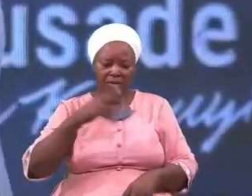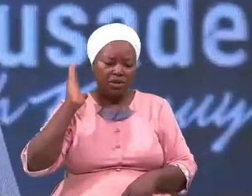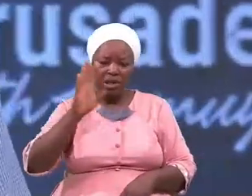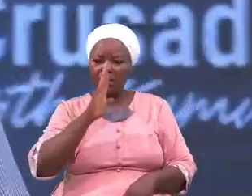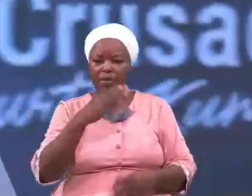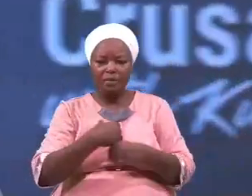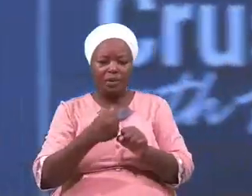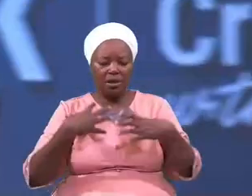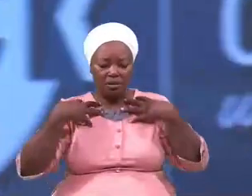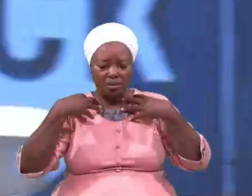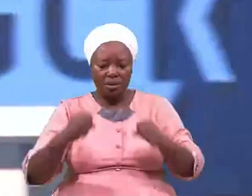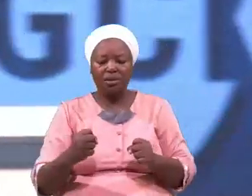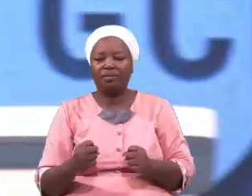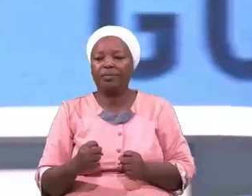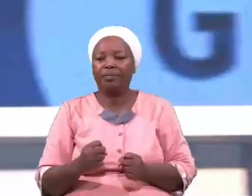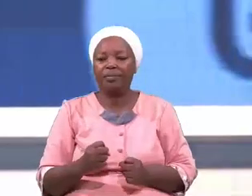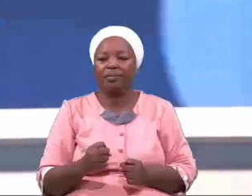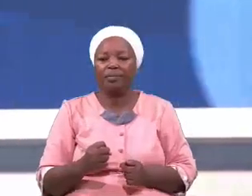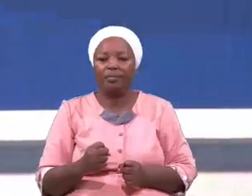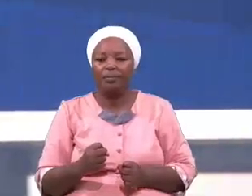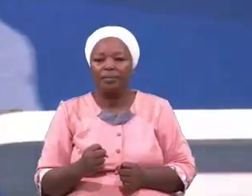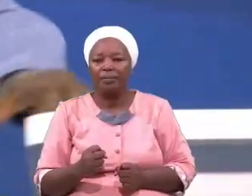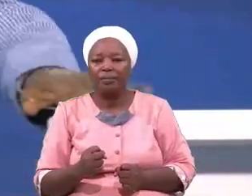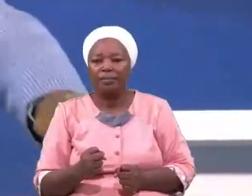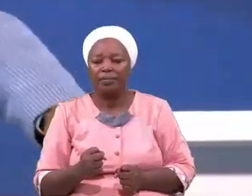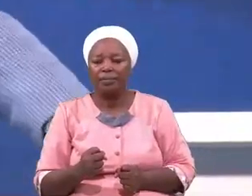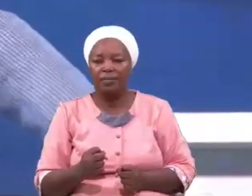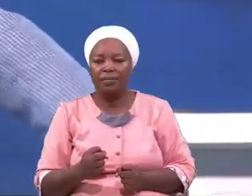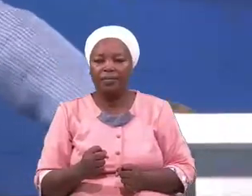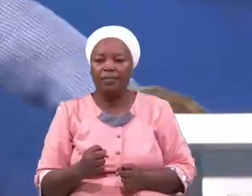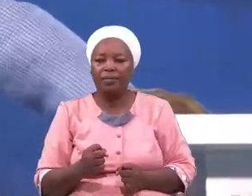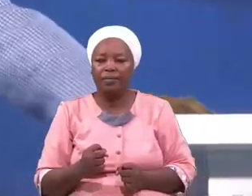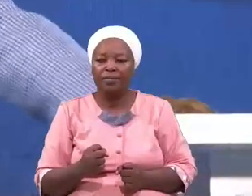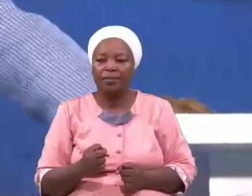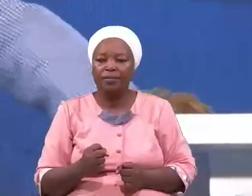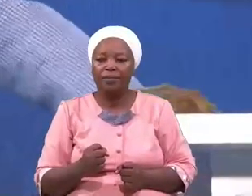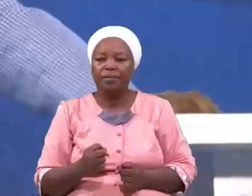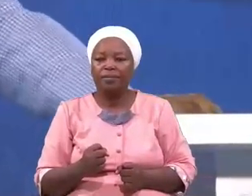quand elle disait, si je puis seulement toucher ses vêtements, je serai guéri.